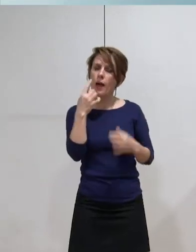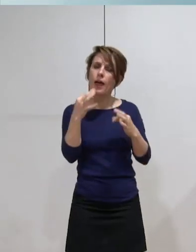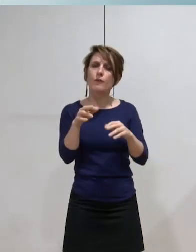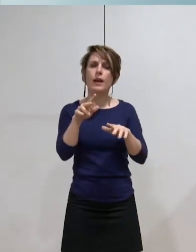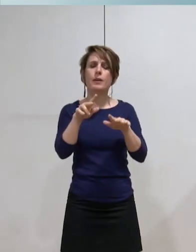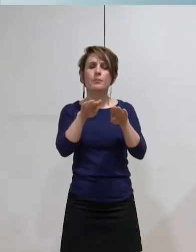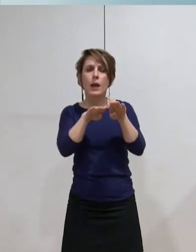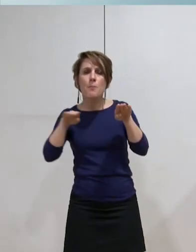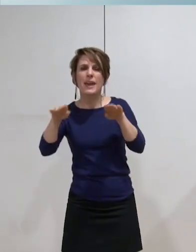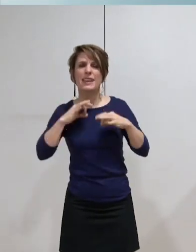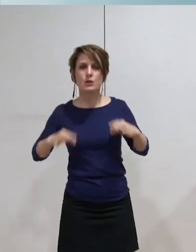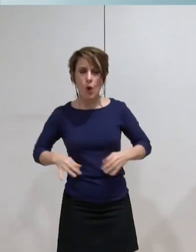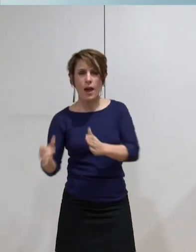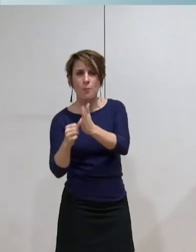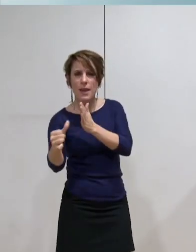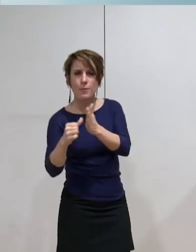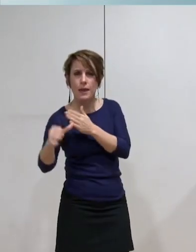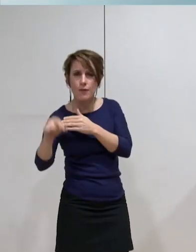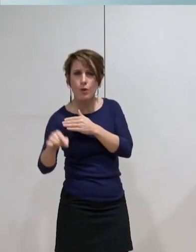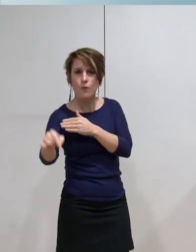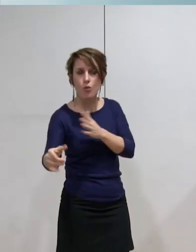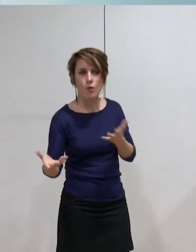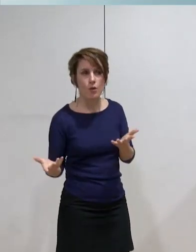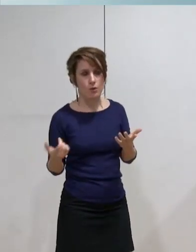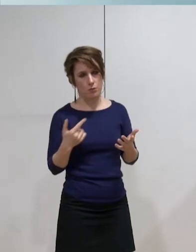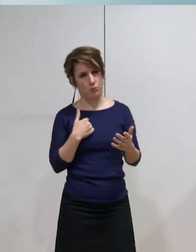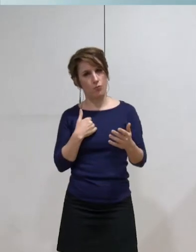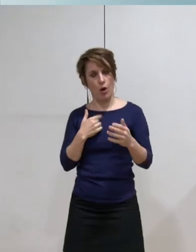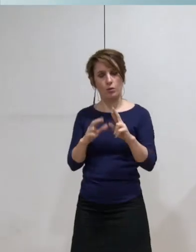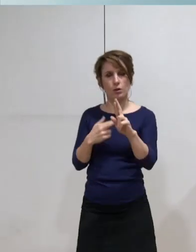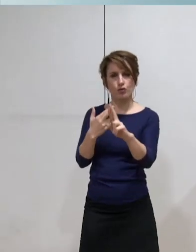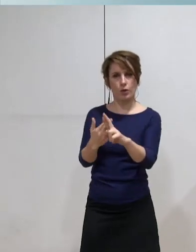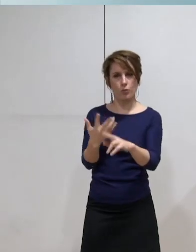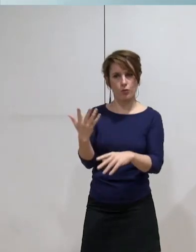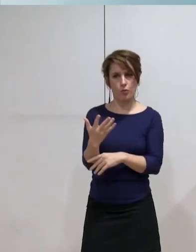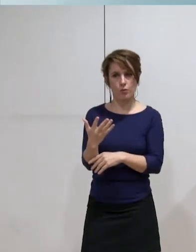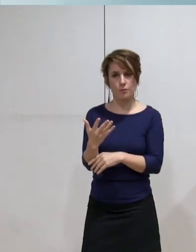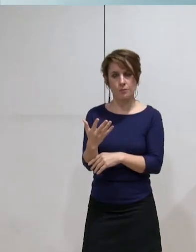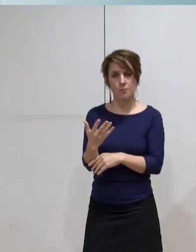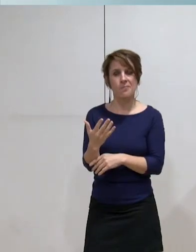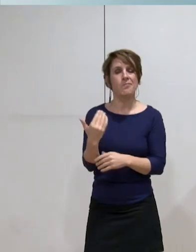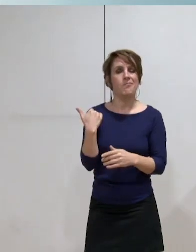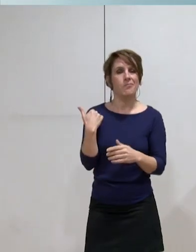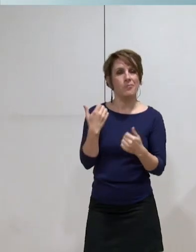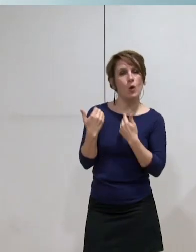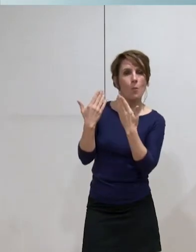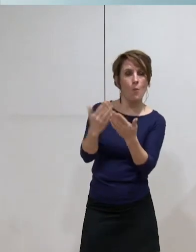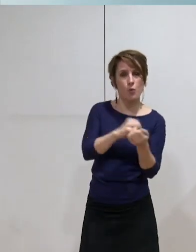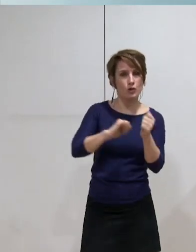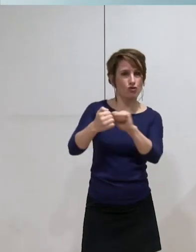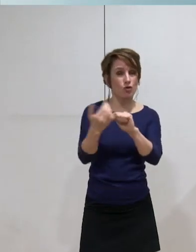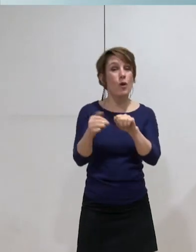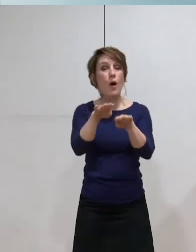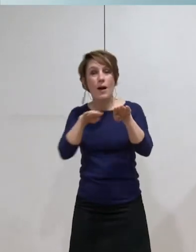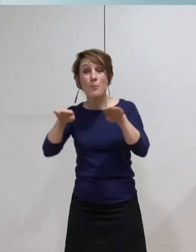payant je veux juste dire que dans les propositions de changement le périscolaire